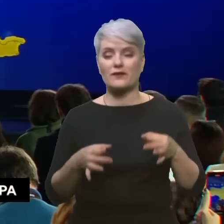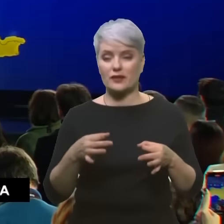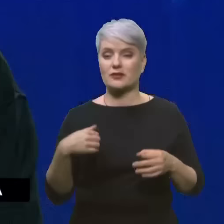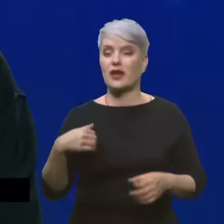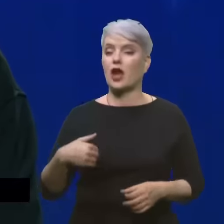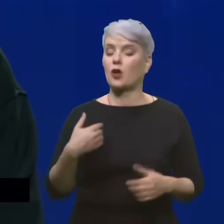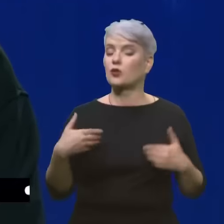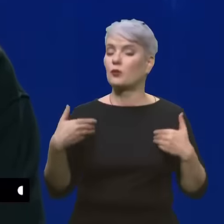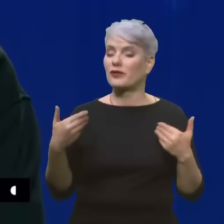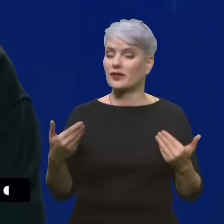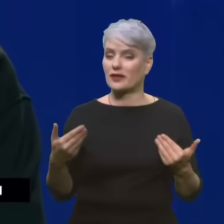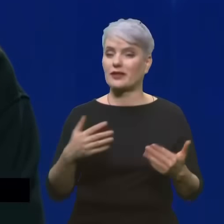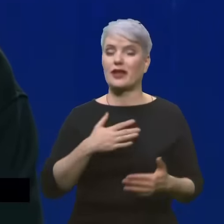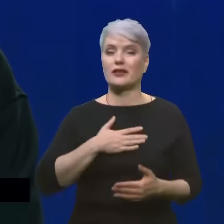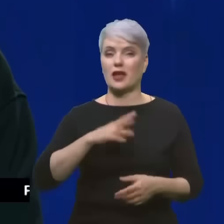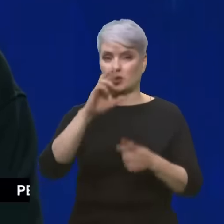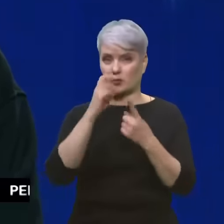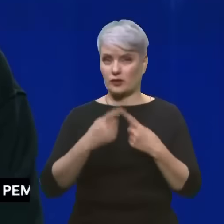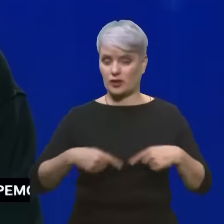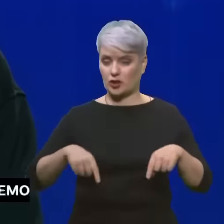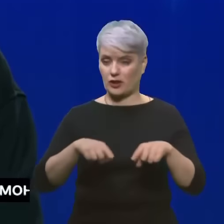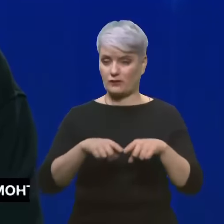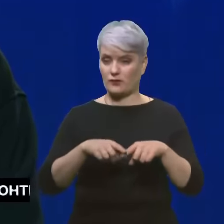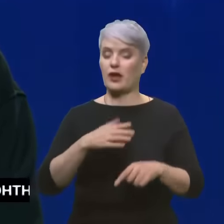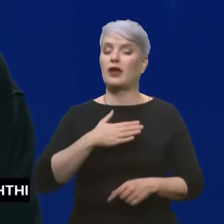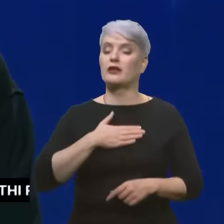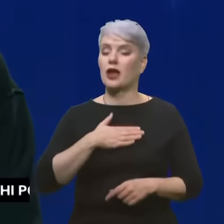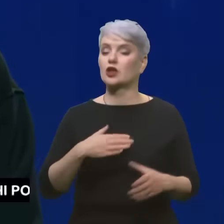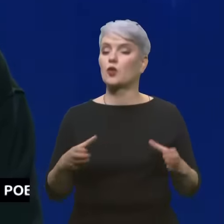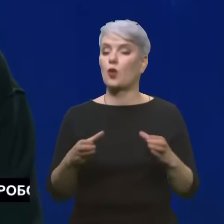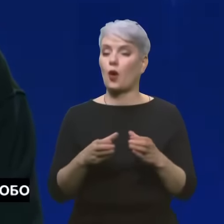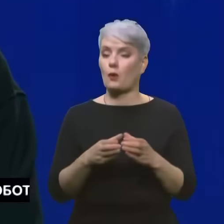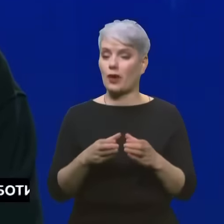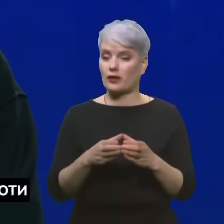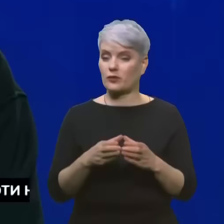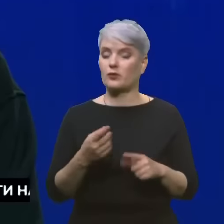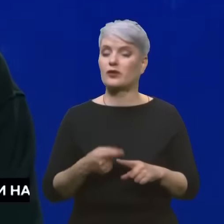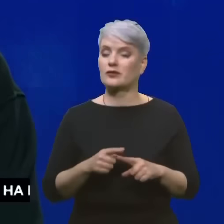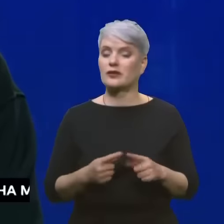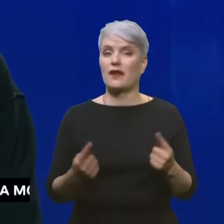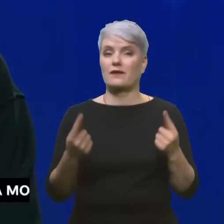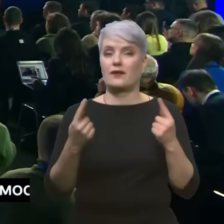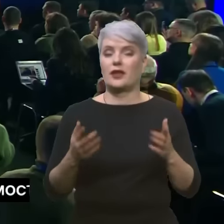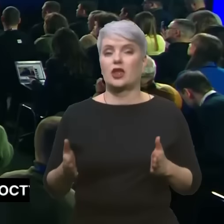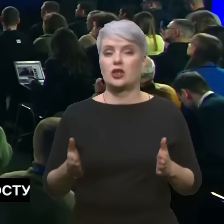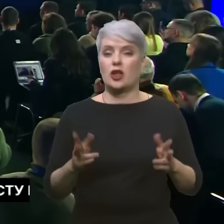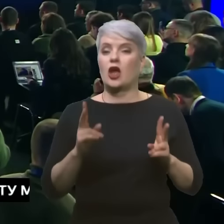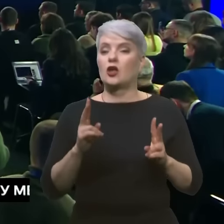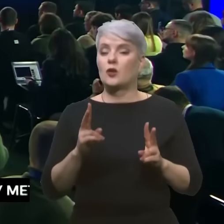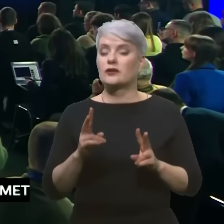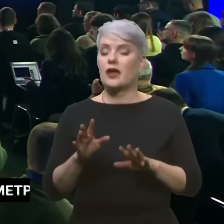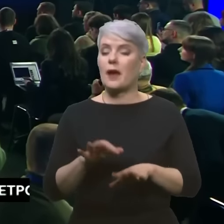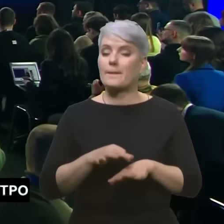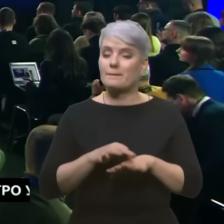хочу привітати нашу державу, нашу команду. Це великий шлях, хтось проходить